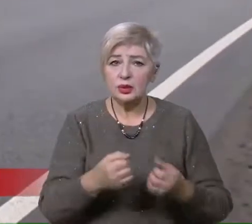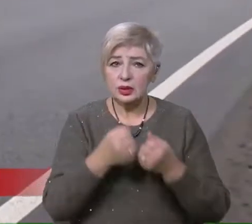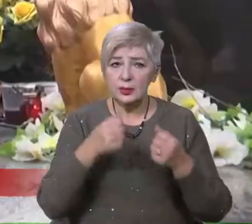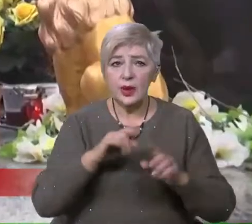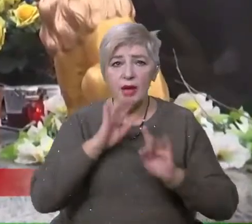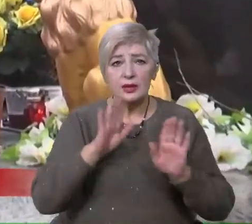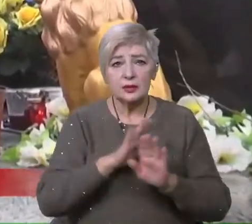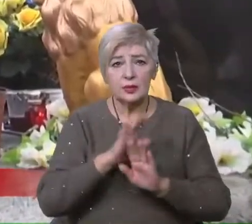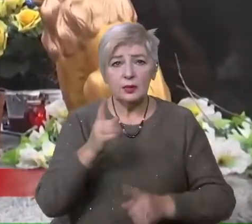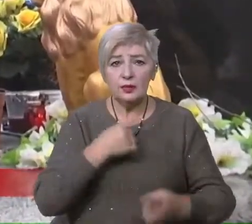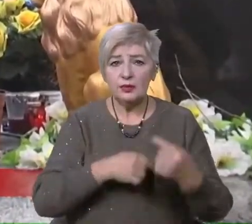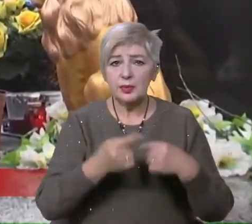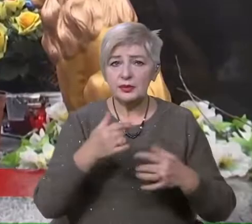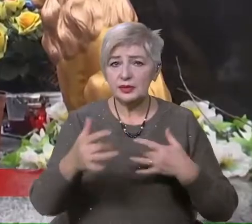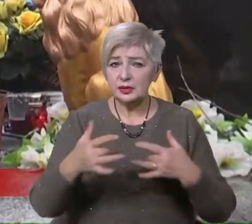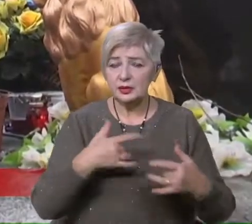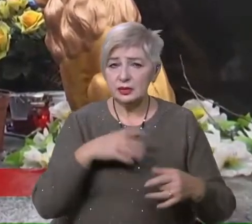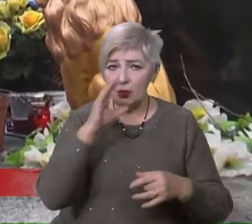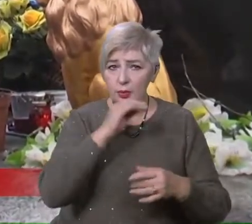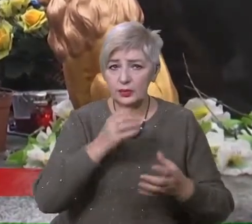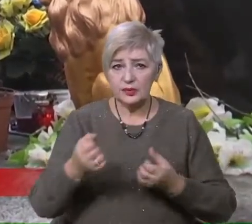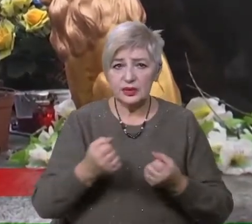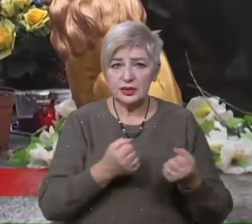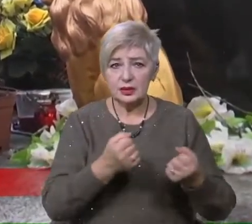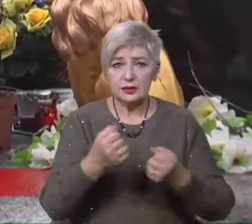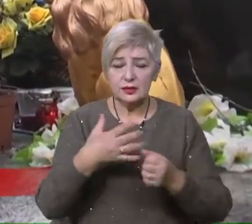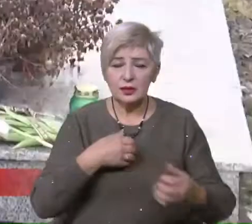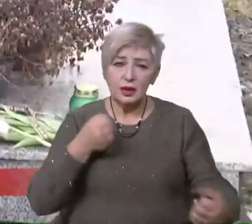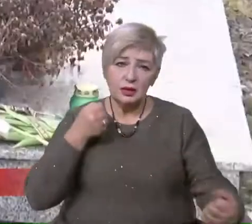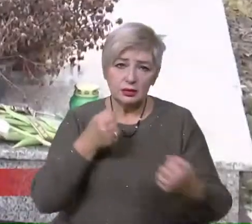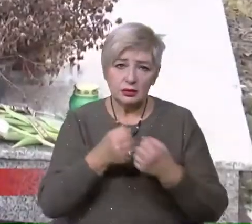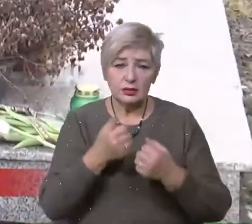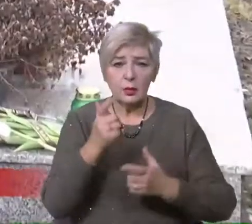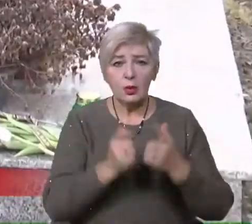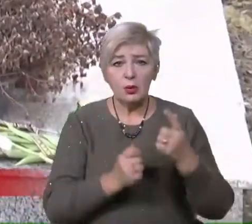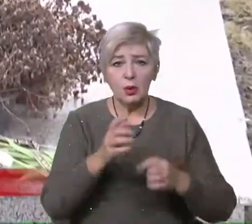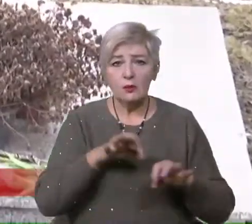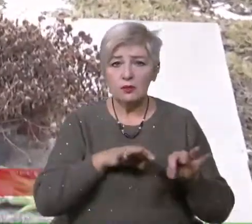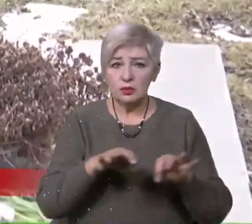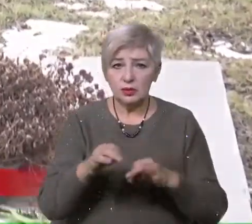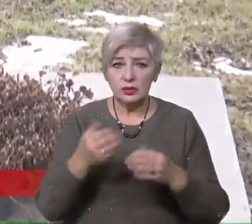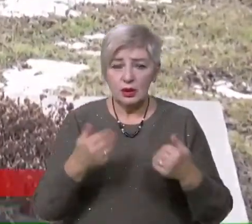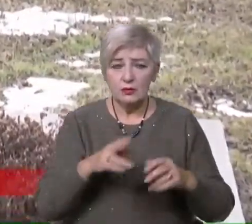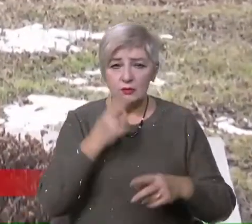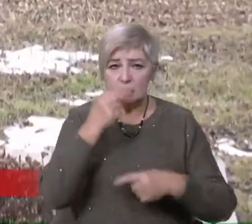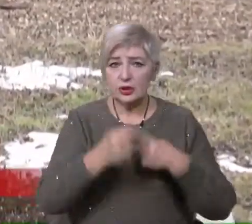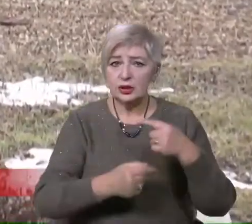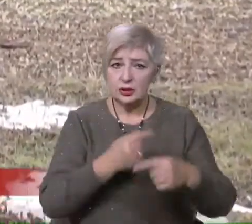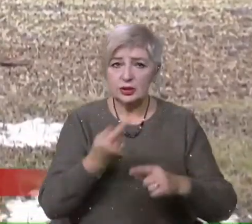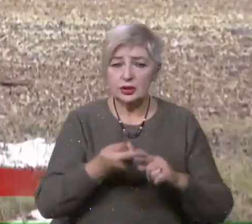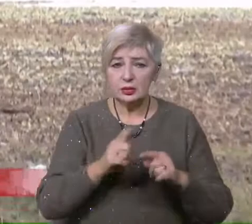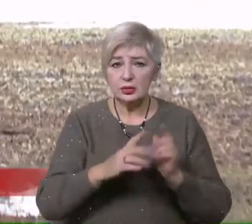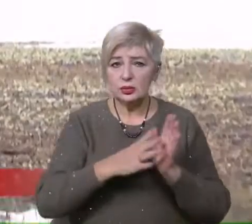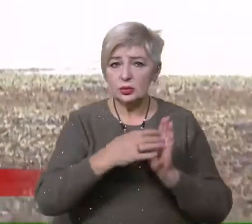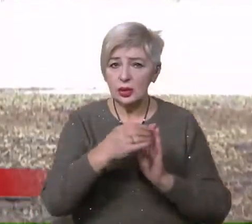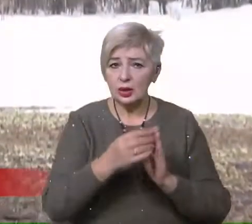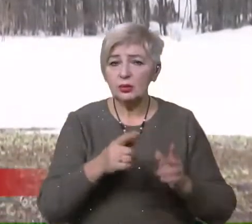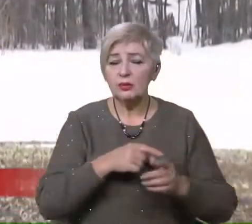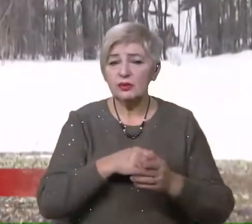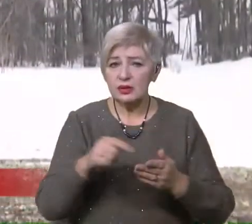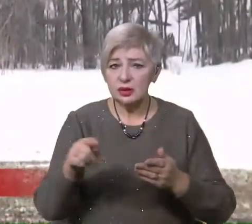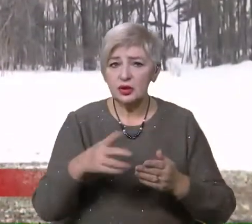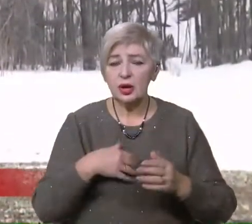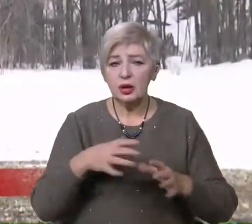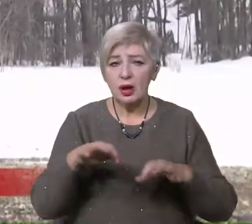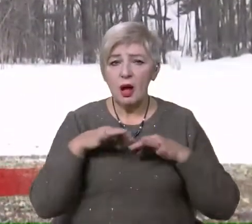Співак повертався з концерту, не впорався з керуванням та зіткнувся з молоковозом. Вже традиційно цю дату відзначають